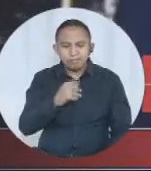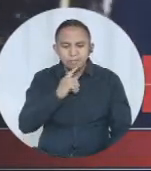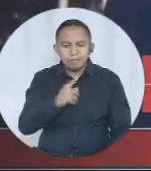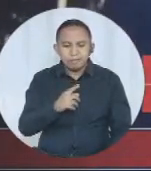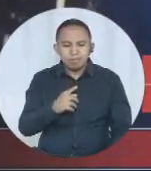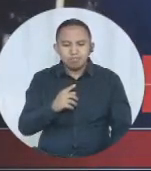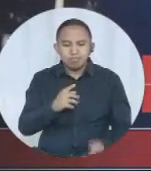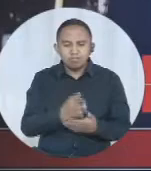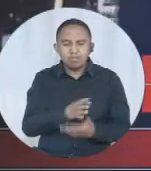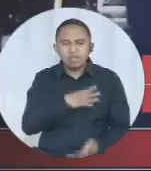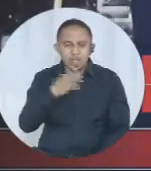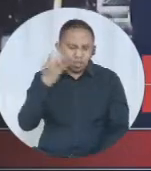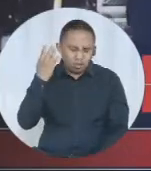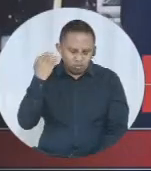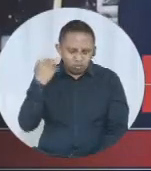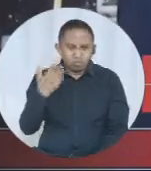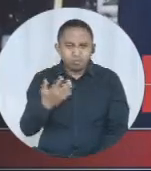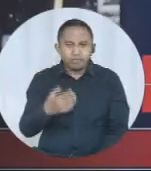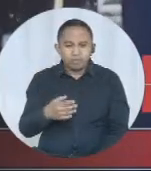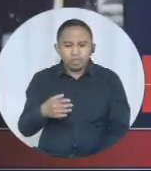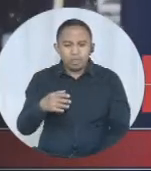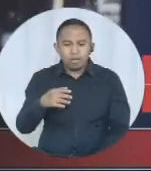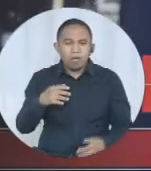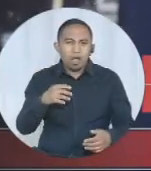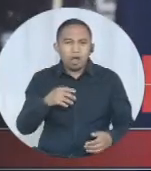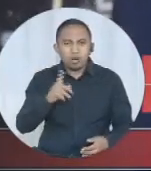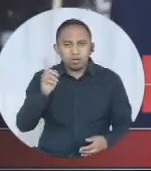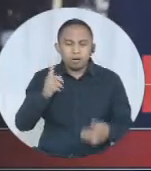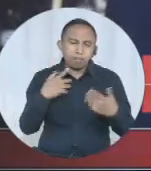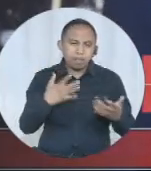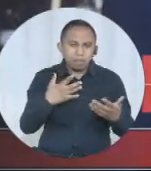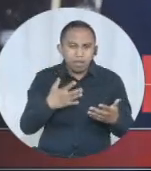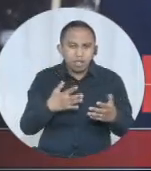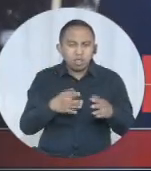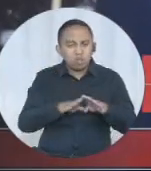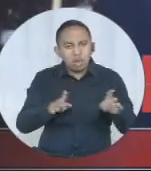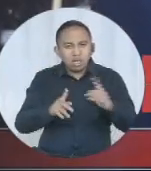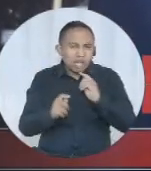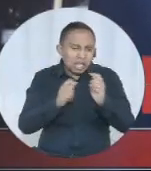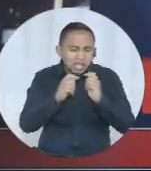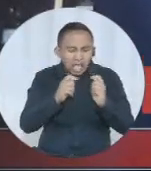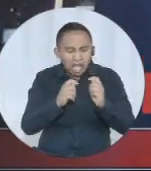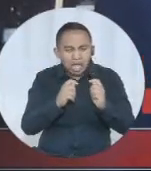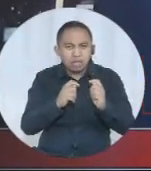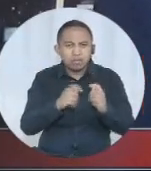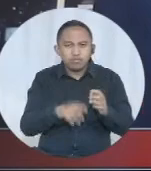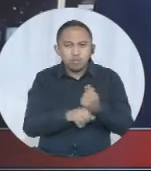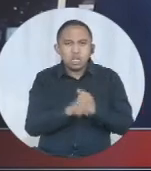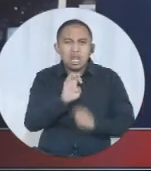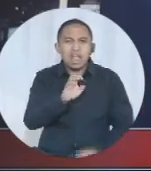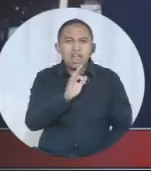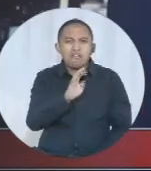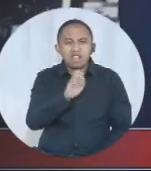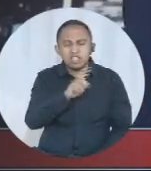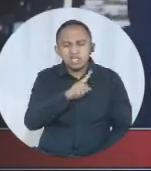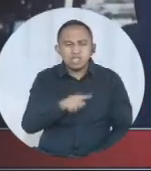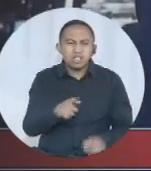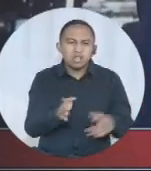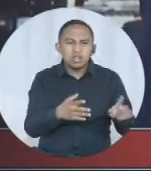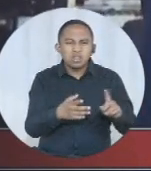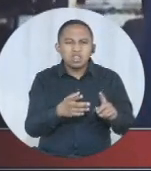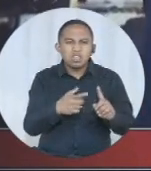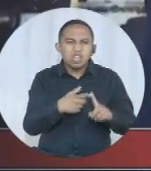carrefour de civilisation. Marbe ireo toerana mirakitra civilisation ao Turquie, toy ny ao Éphèse, Cappadoce